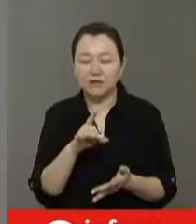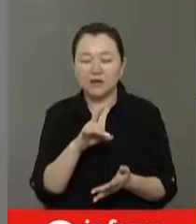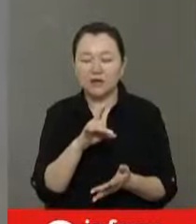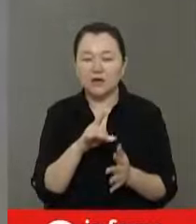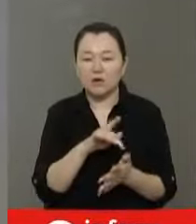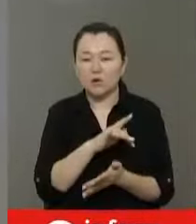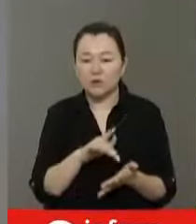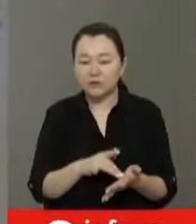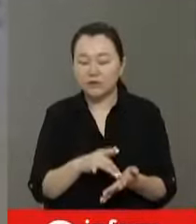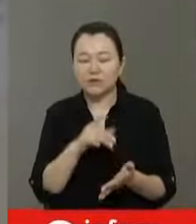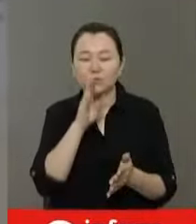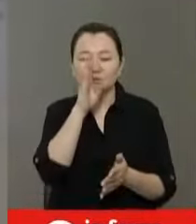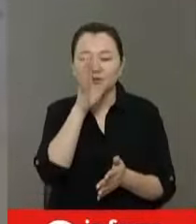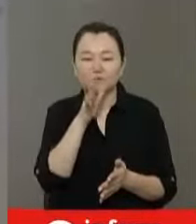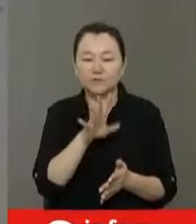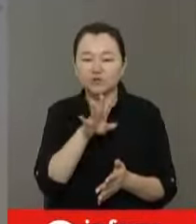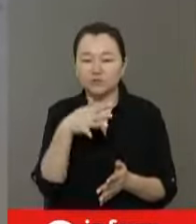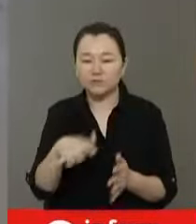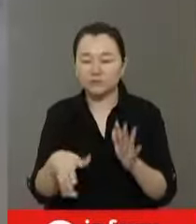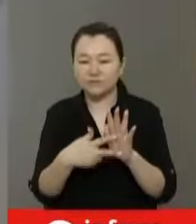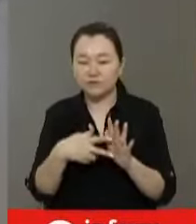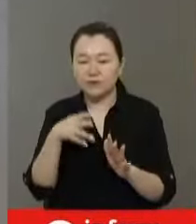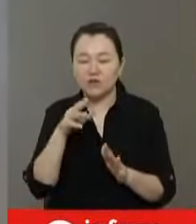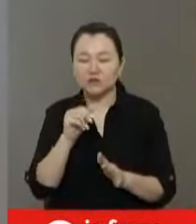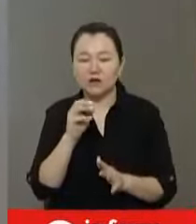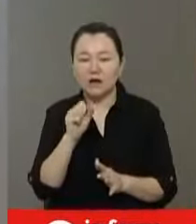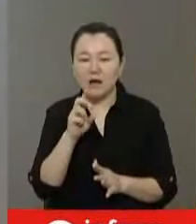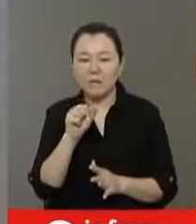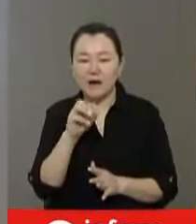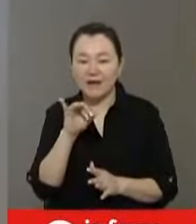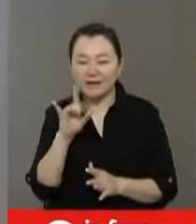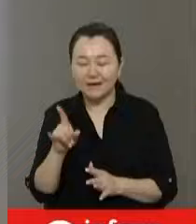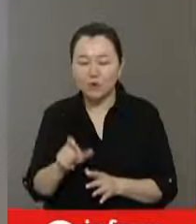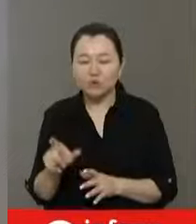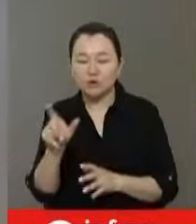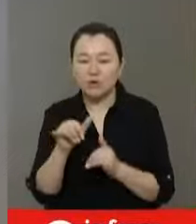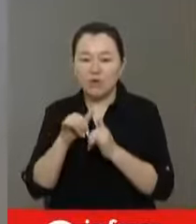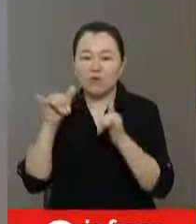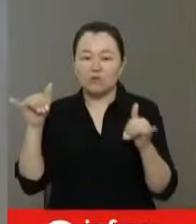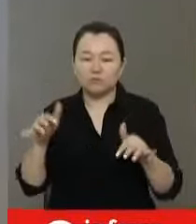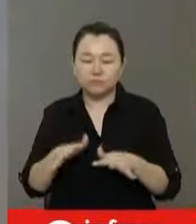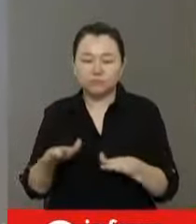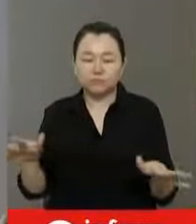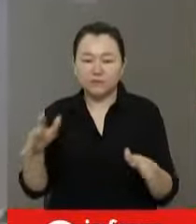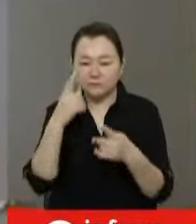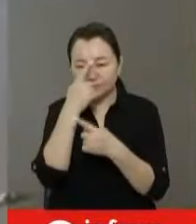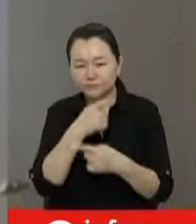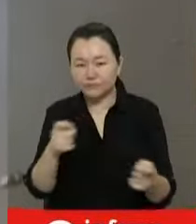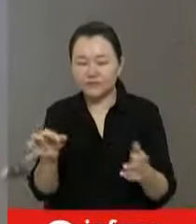Атбасар қаласында таңғы сағат 4:58-де Жабай өзені тасып арнасынан асты. Дереу барлық хабарландыру жүйесі қосылды.